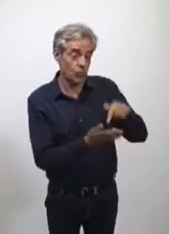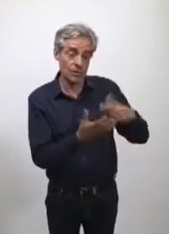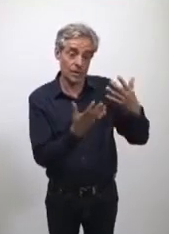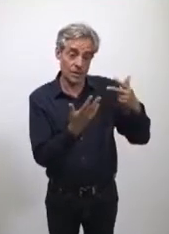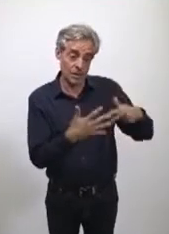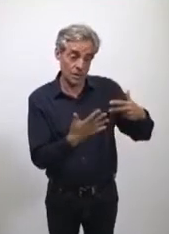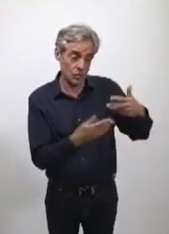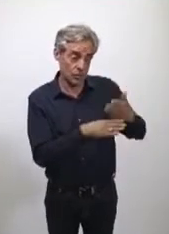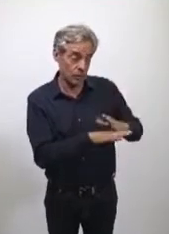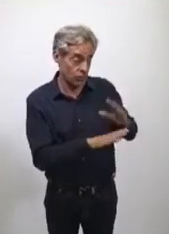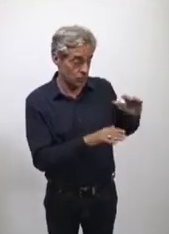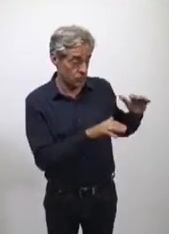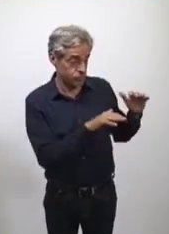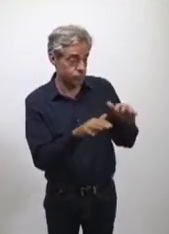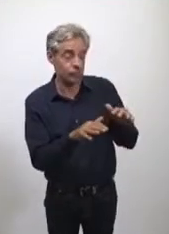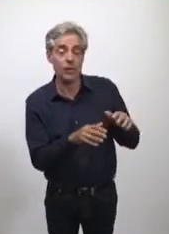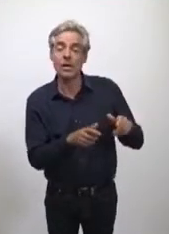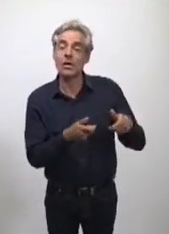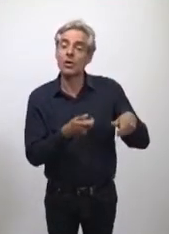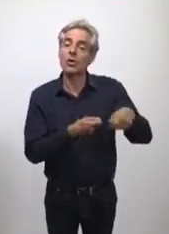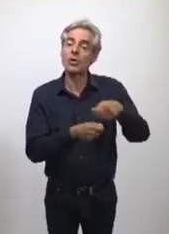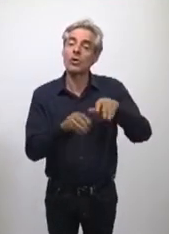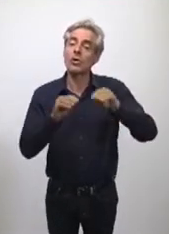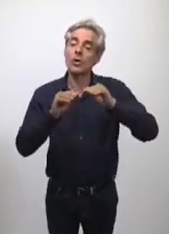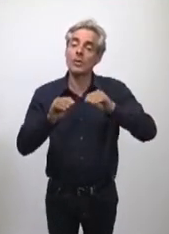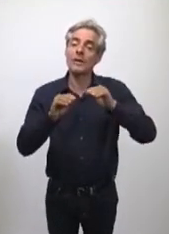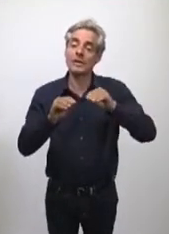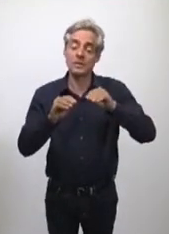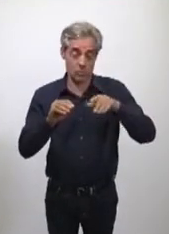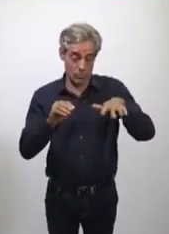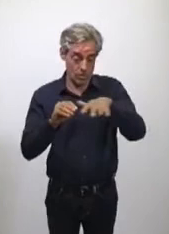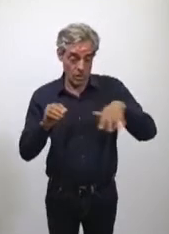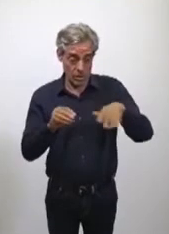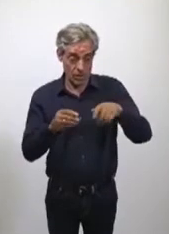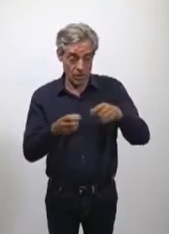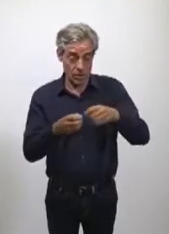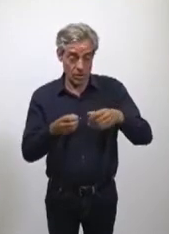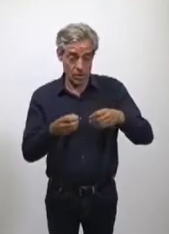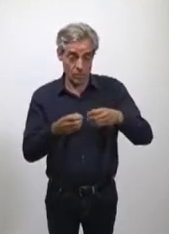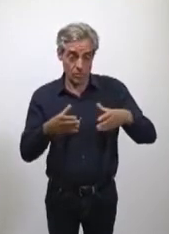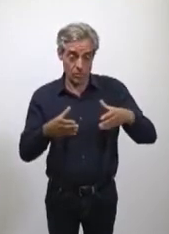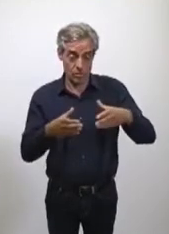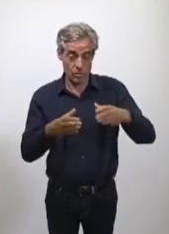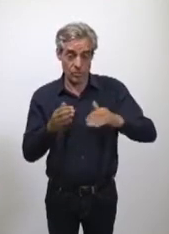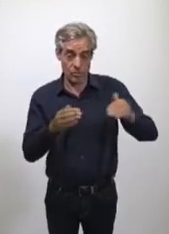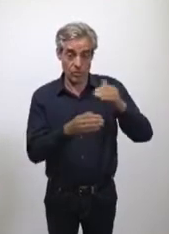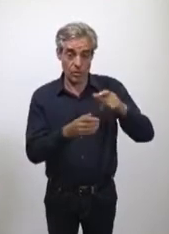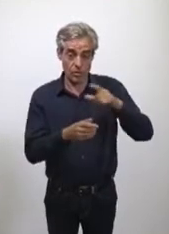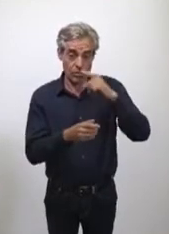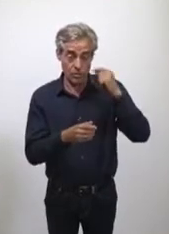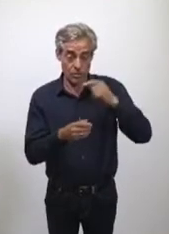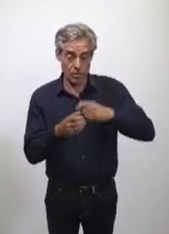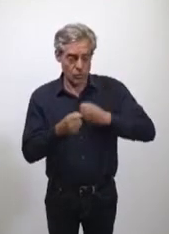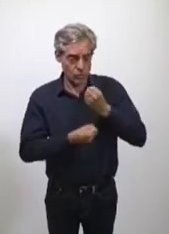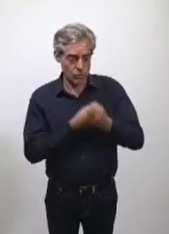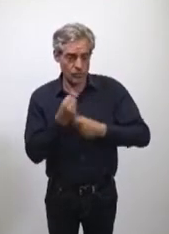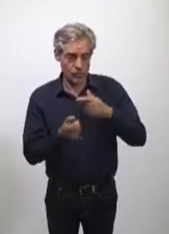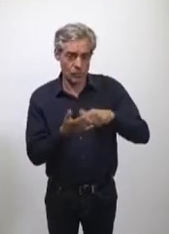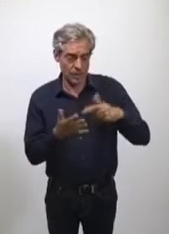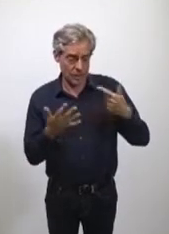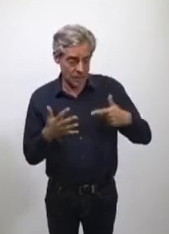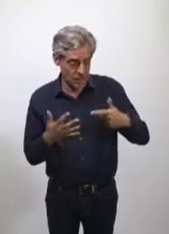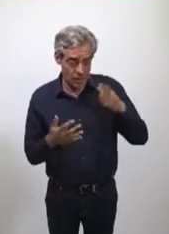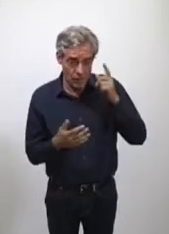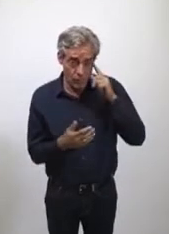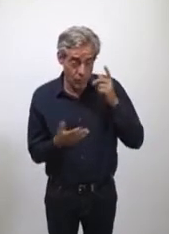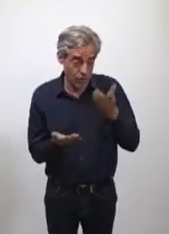2018. Les commerçants qui étaient présents sur ce marché, donc sur notre marché, étaient en souffrance depuis 2017